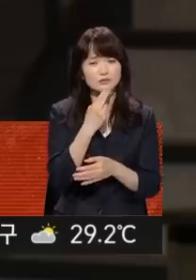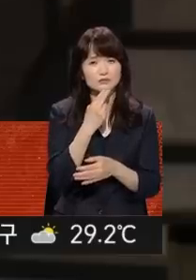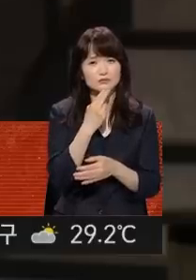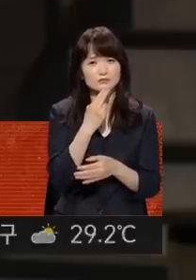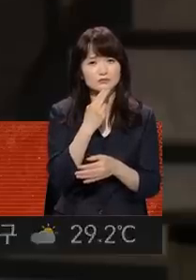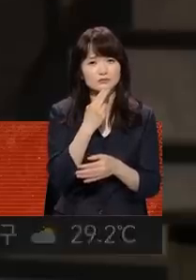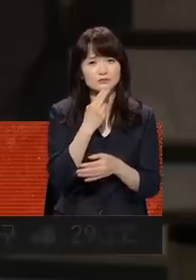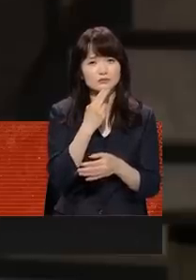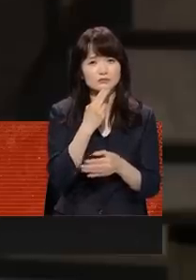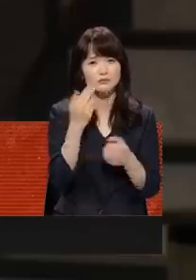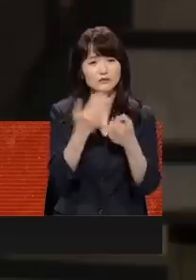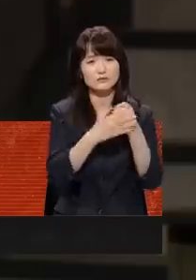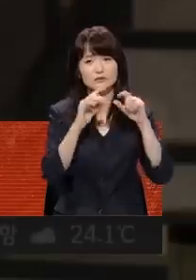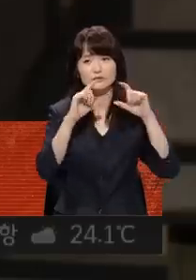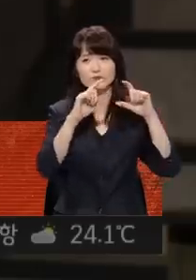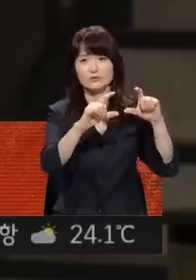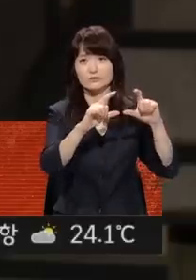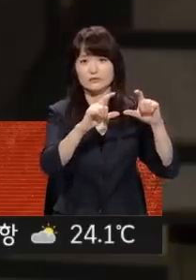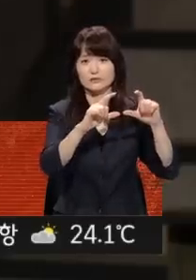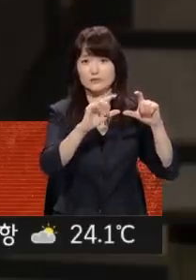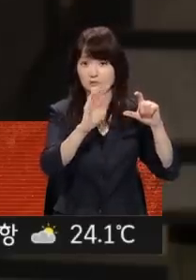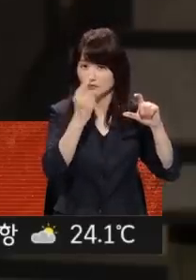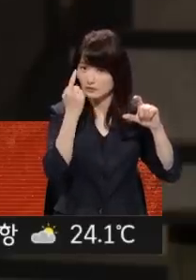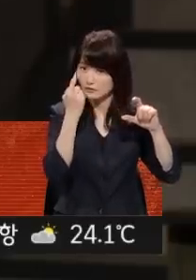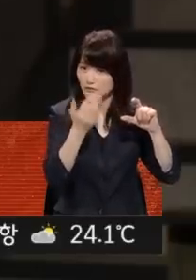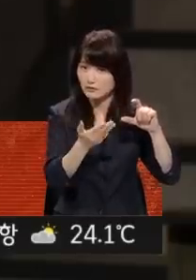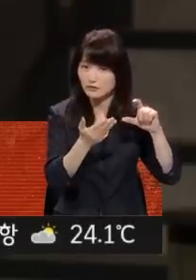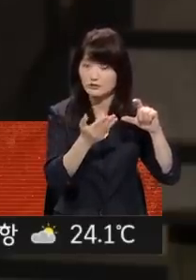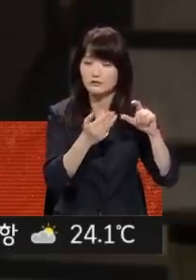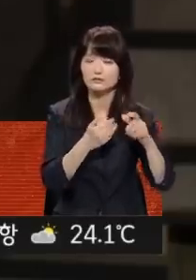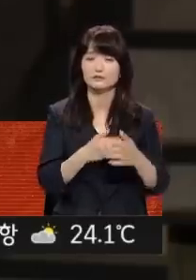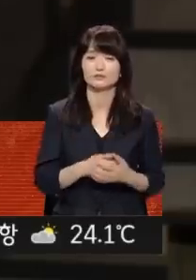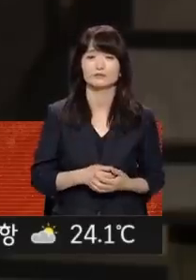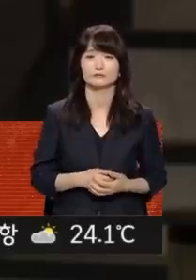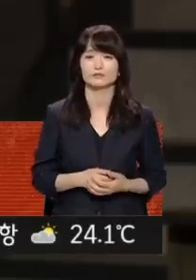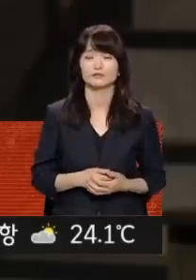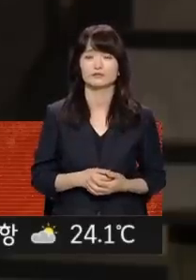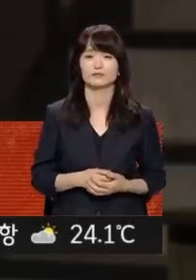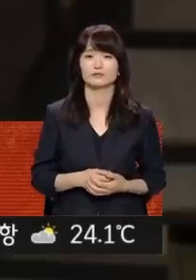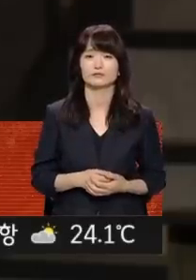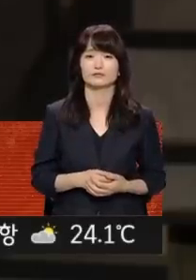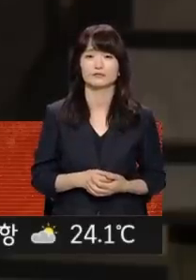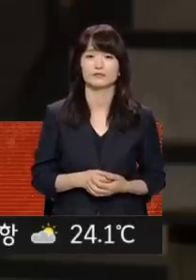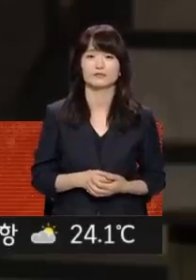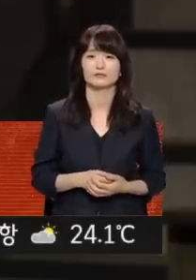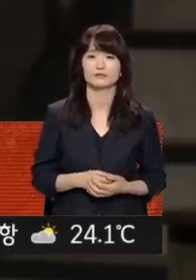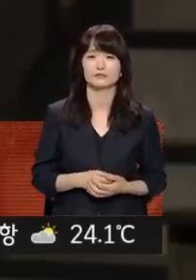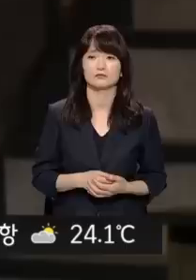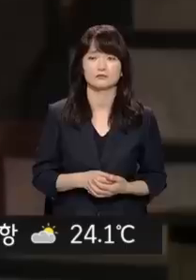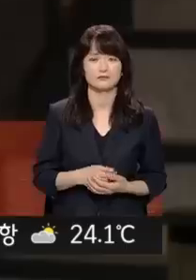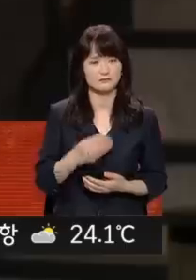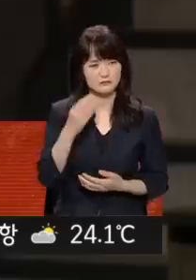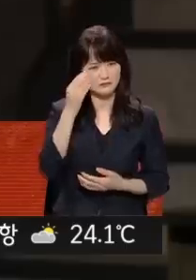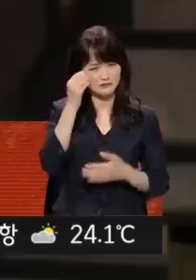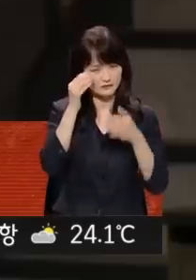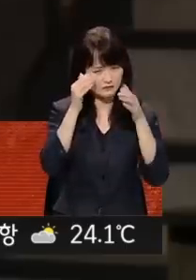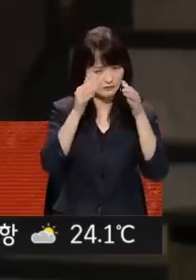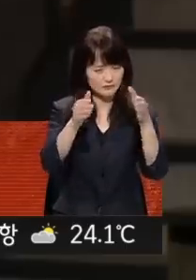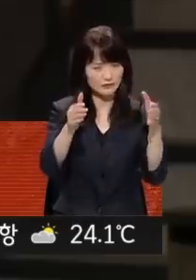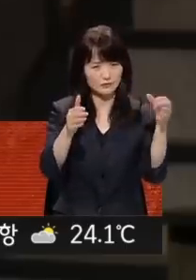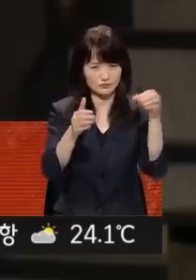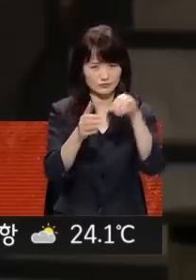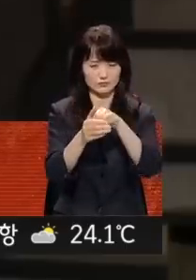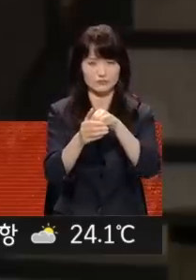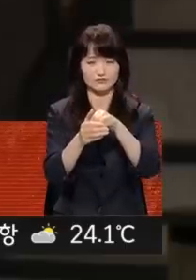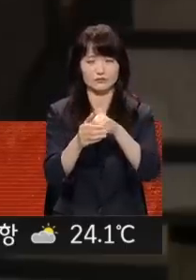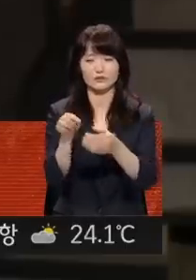집행유예 나올 정도의 그런 상황이 되느냐 말이죠 그러니까 그런 것들이 어떻게 보면은 이상한 방향으로 반영이 돼 가지고